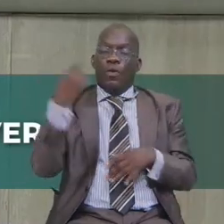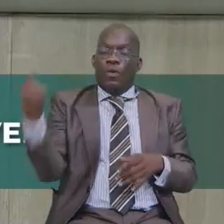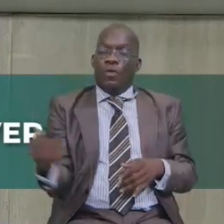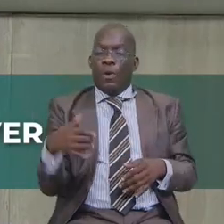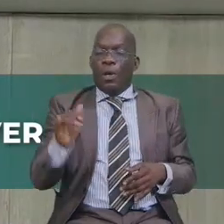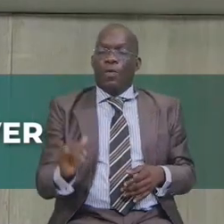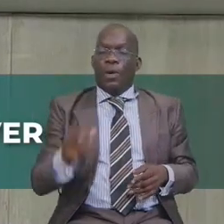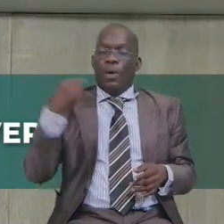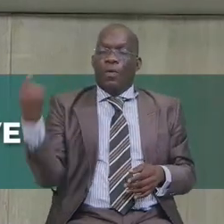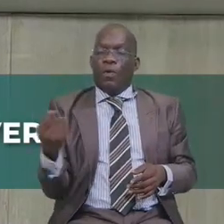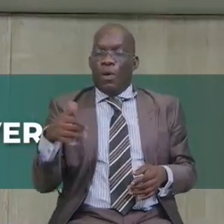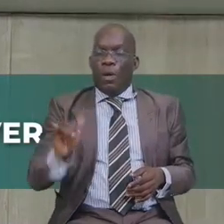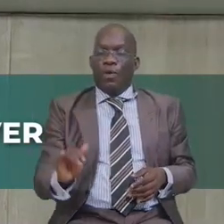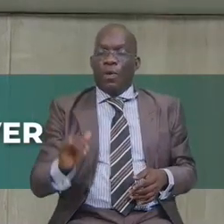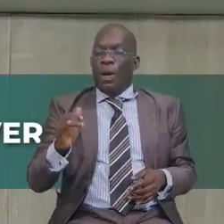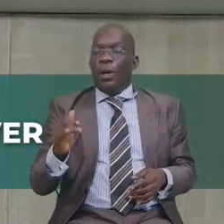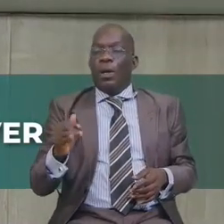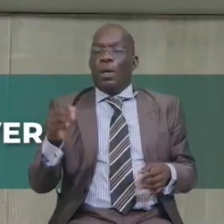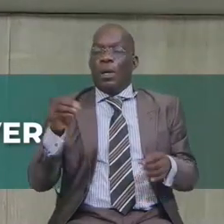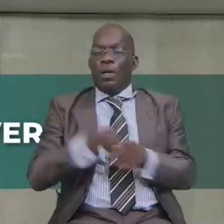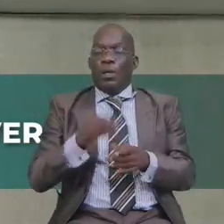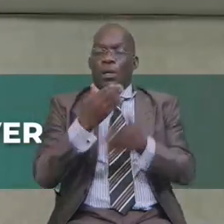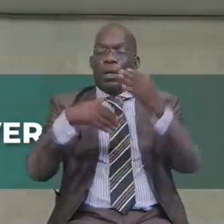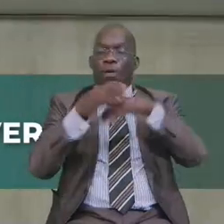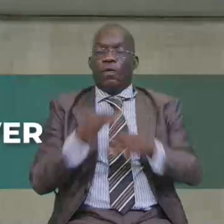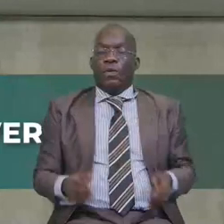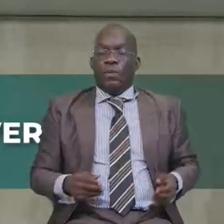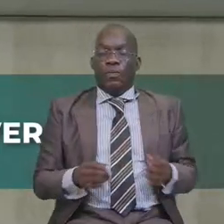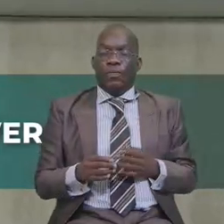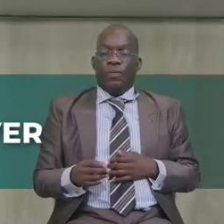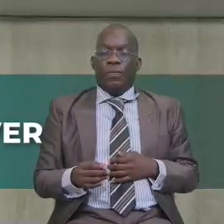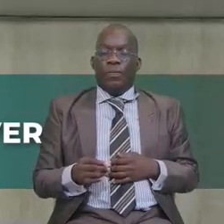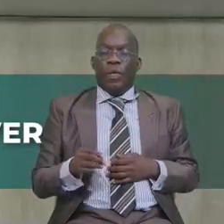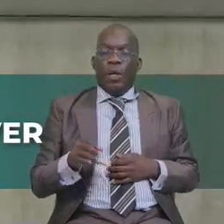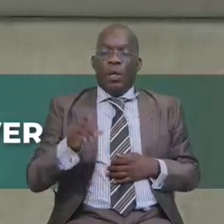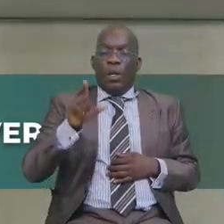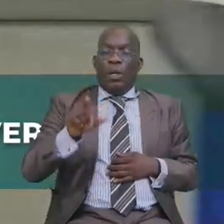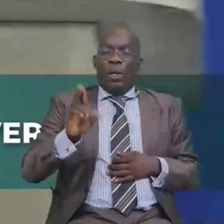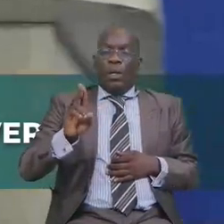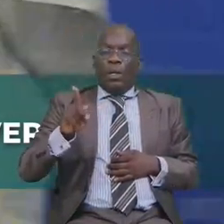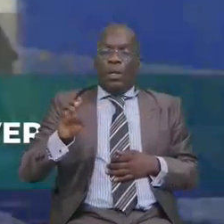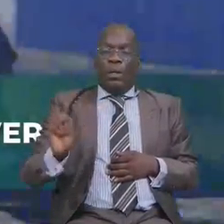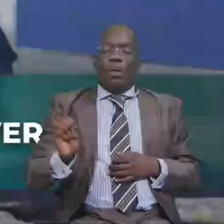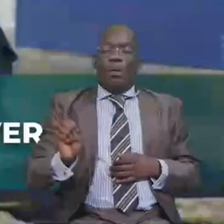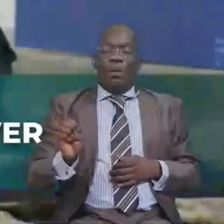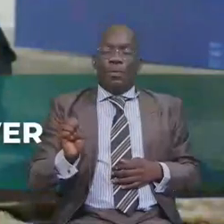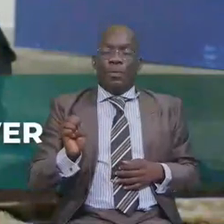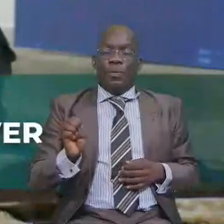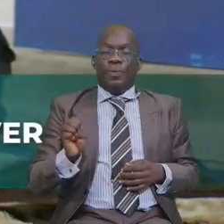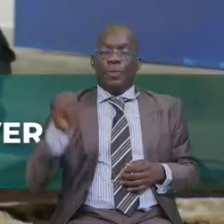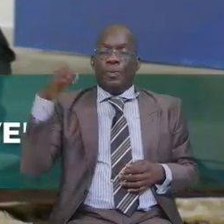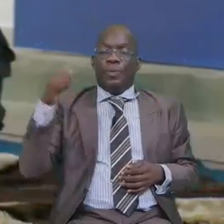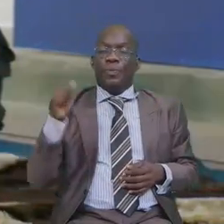toujours, éternellement. En Luc 10, verset 20. En